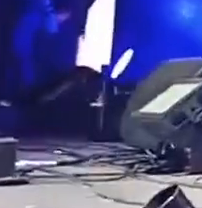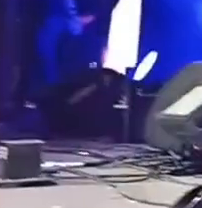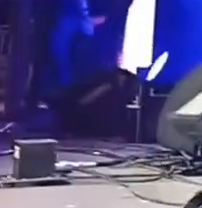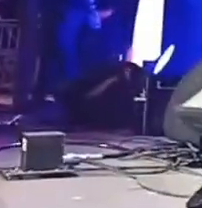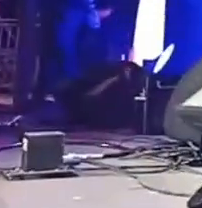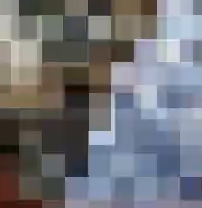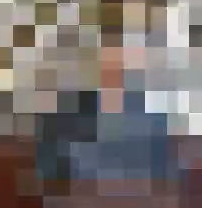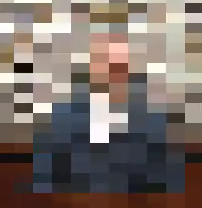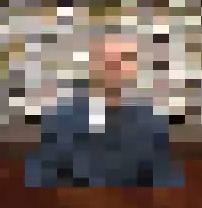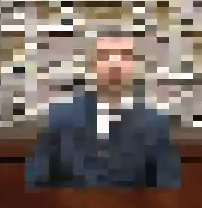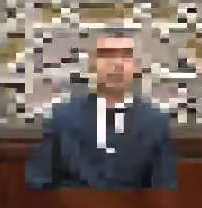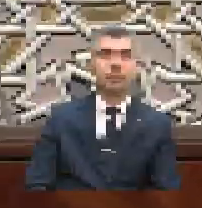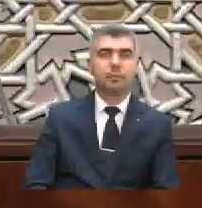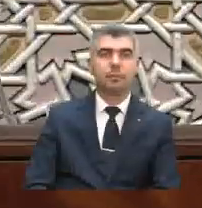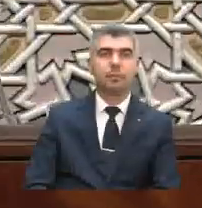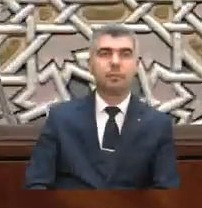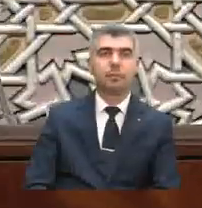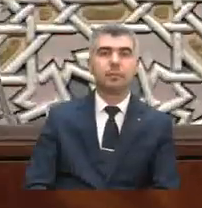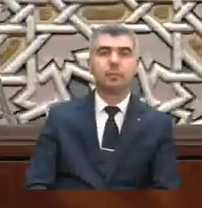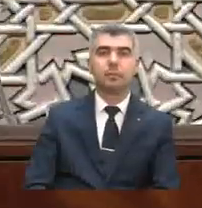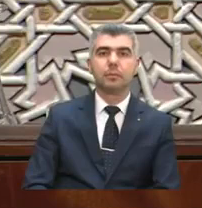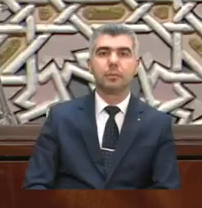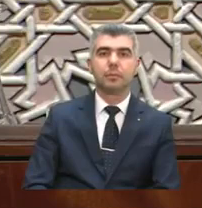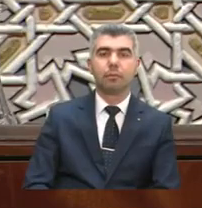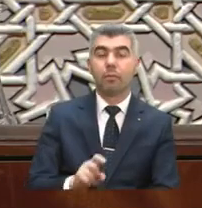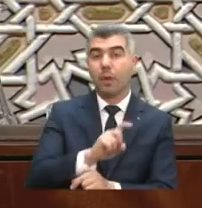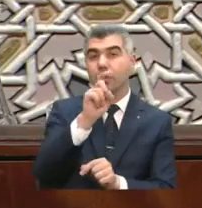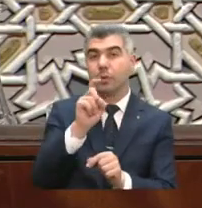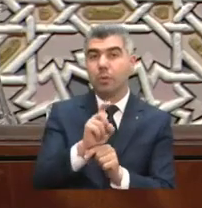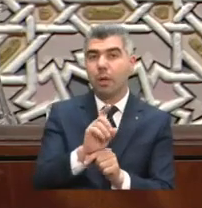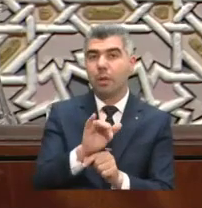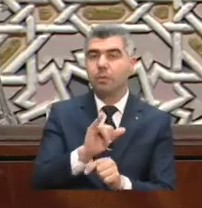سياسيا وأخلاقيا. شكون اللي غيطرح السؤال؟